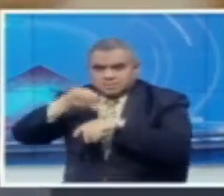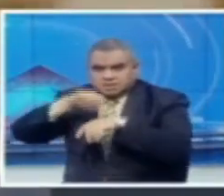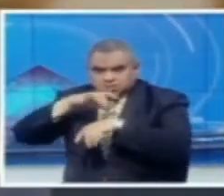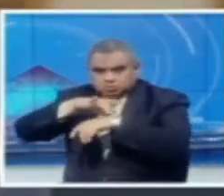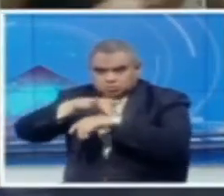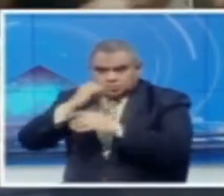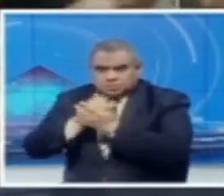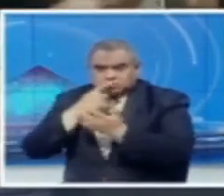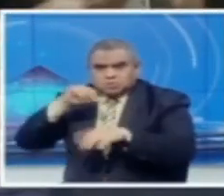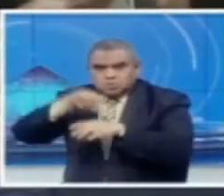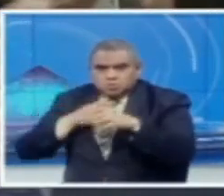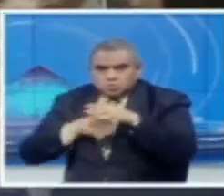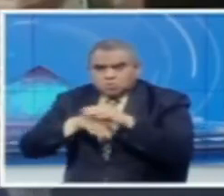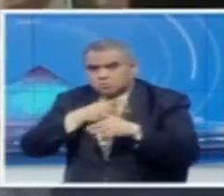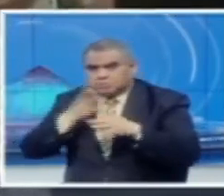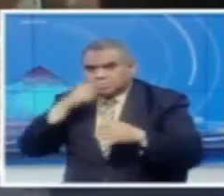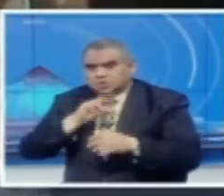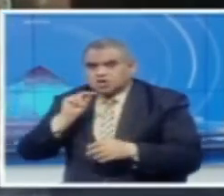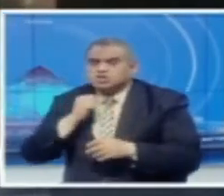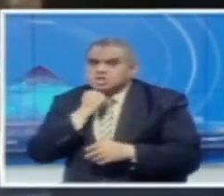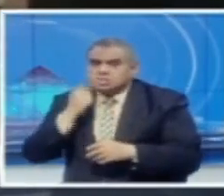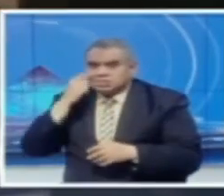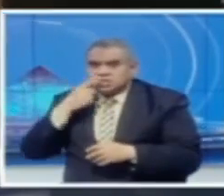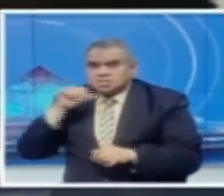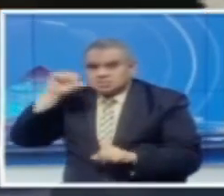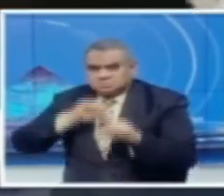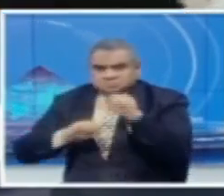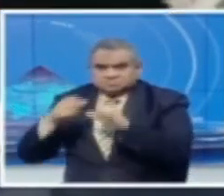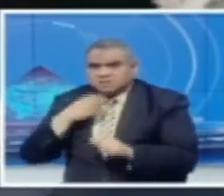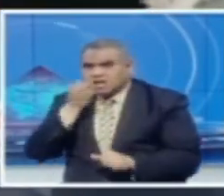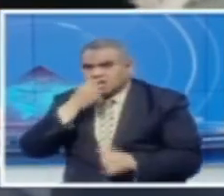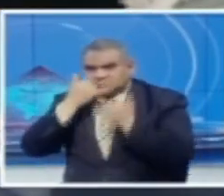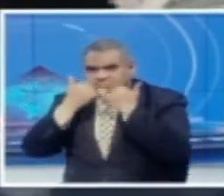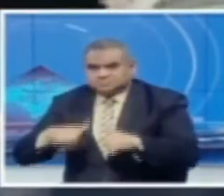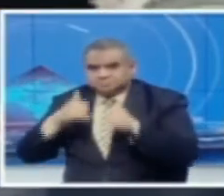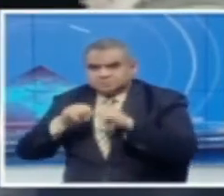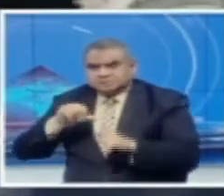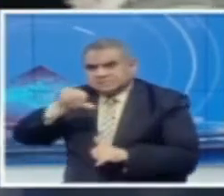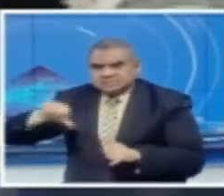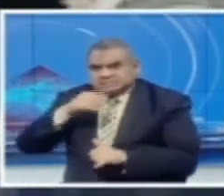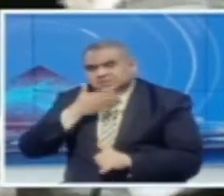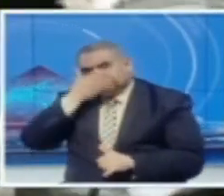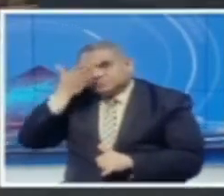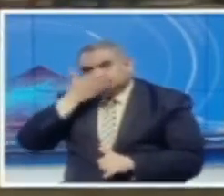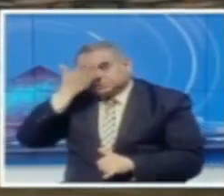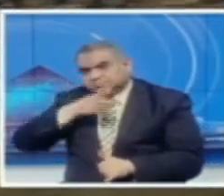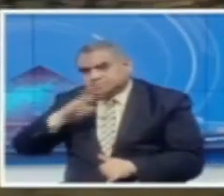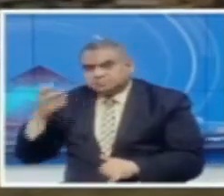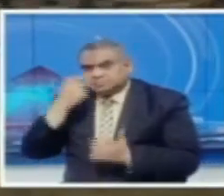ترخيص بداخلها أكثر من 20 طن مواد خام لمواد غذائية وزيوت نباتية مجهولة المصدر